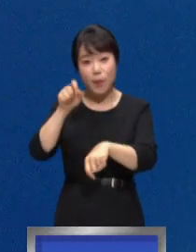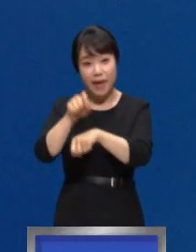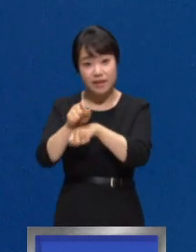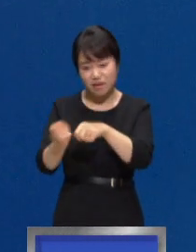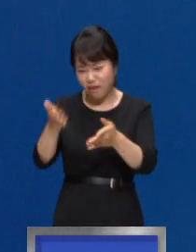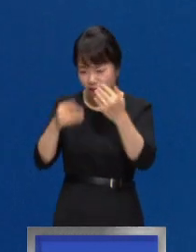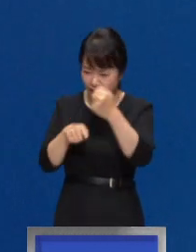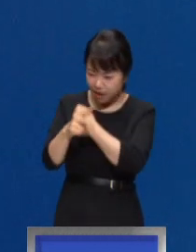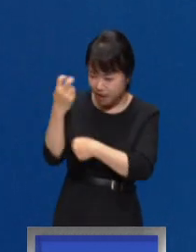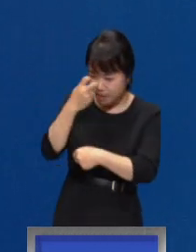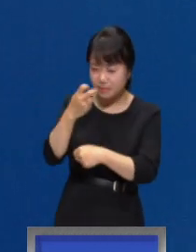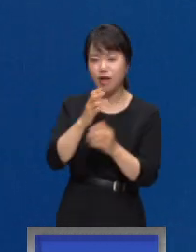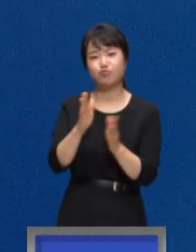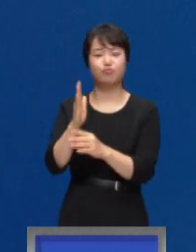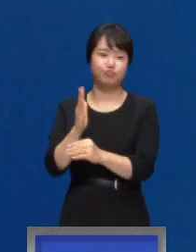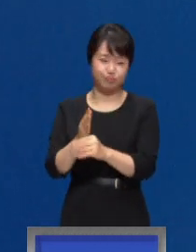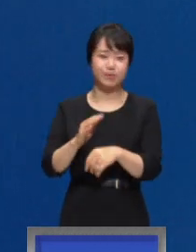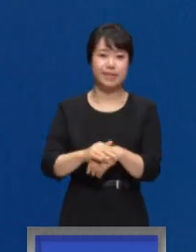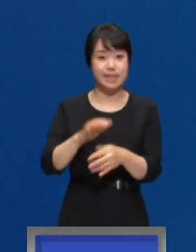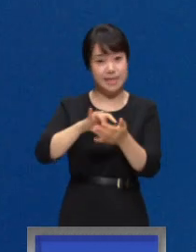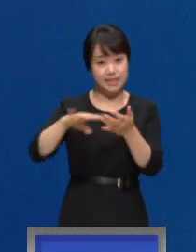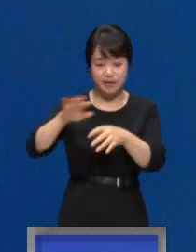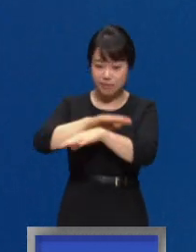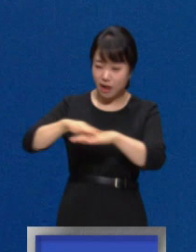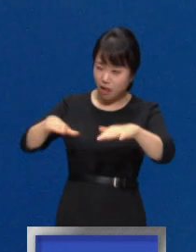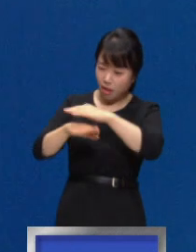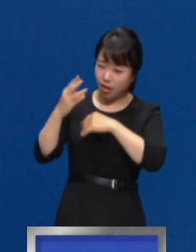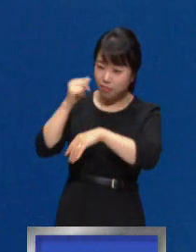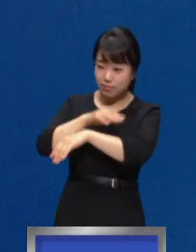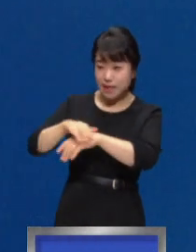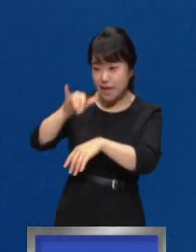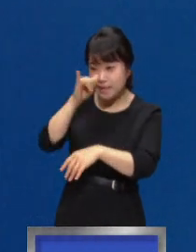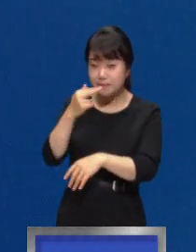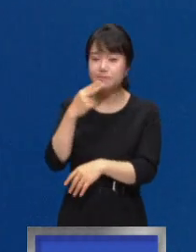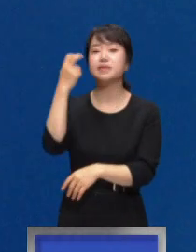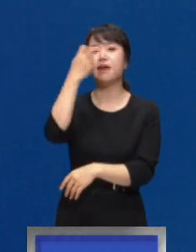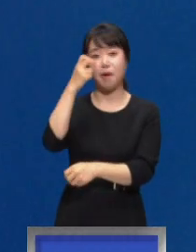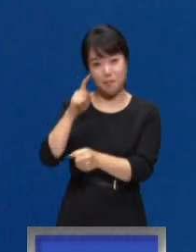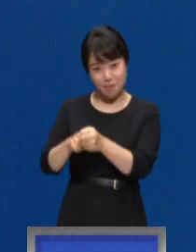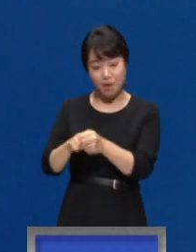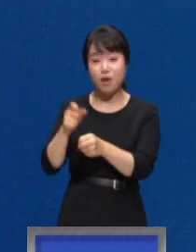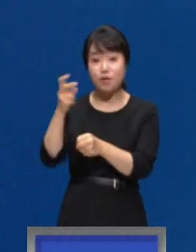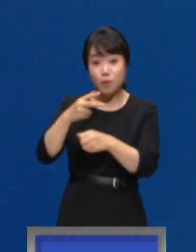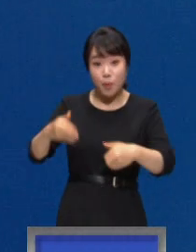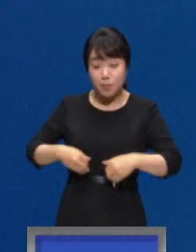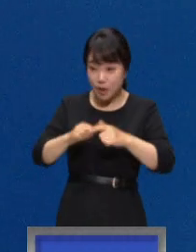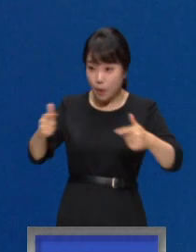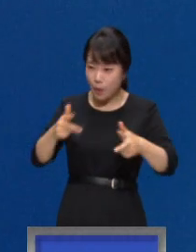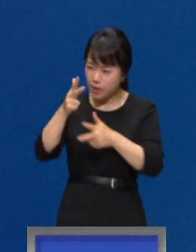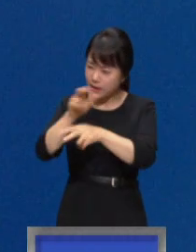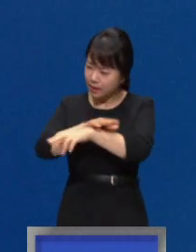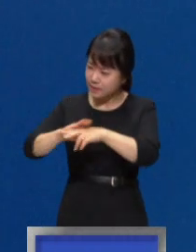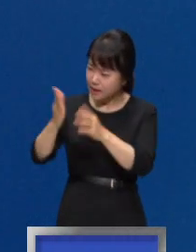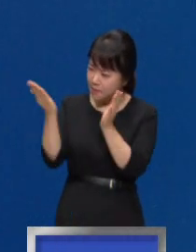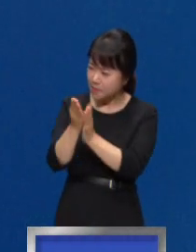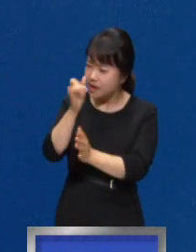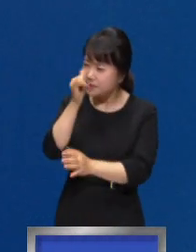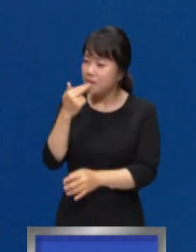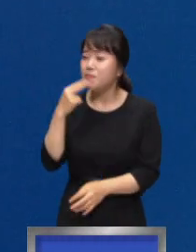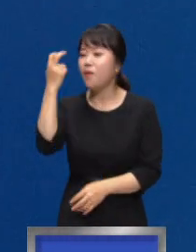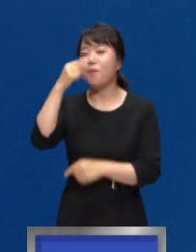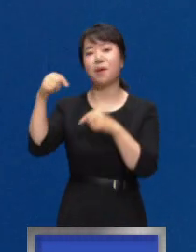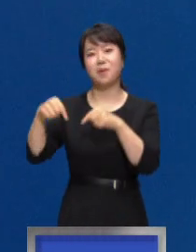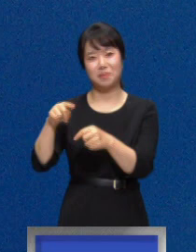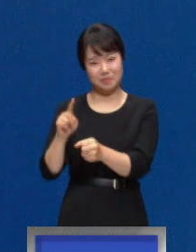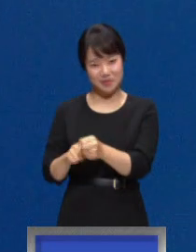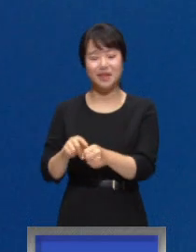행정사무감사로 분주합니다. 이 주민혈세를 얼마나 적정하게 활용했느냐를 점검하고 또 이 필요한 사업에 예산이 잘 쓰여지도록 논의하는